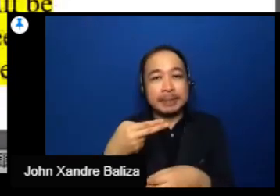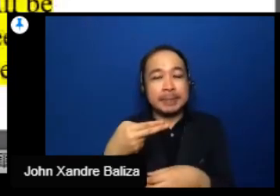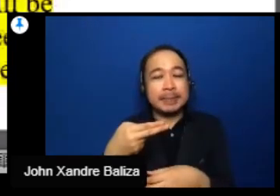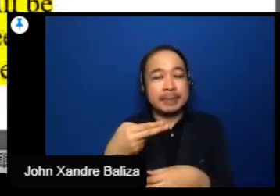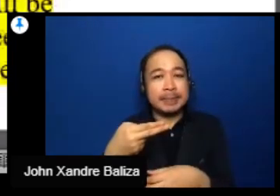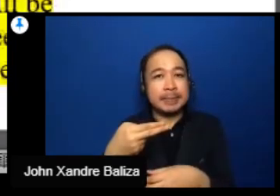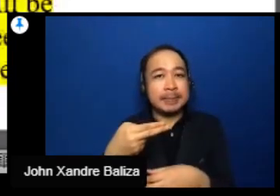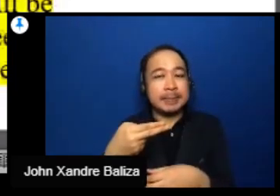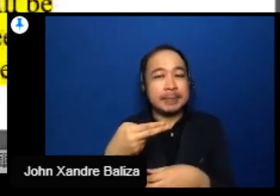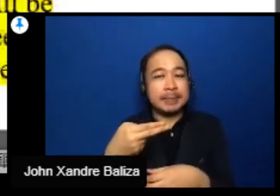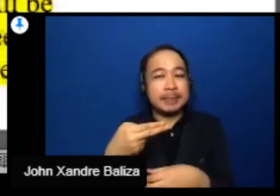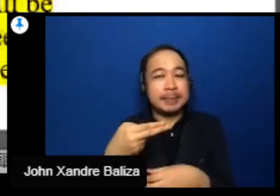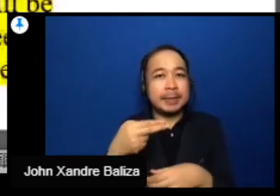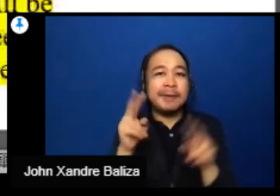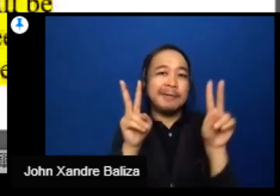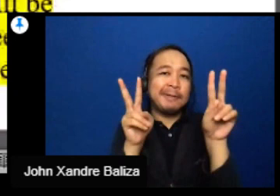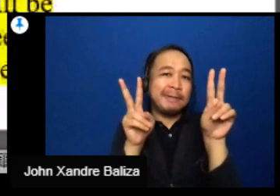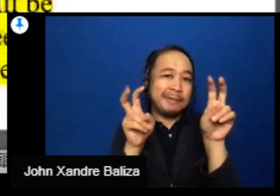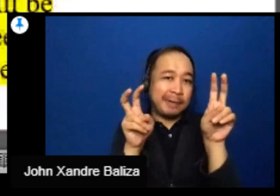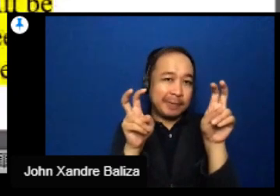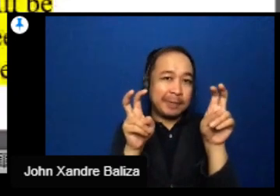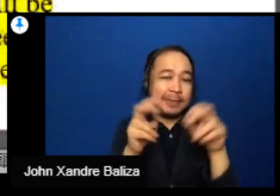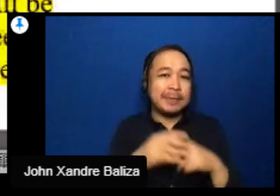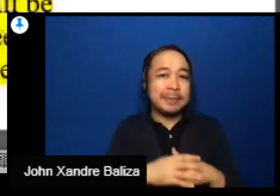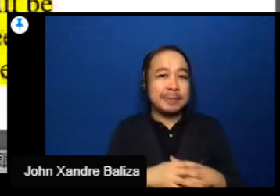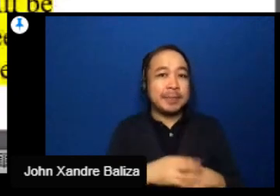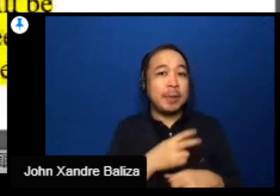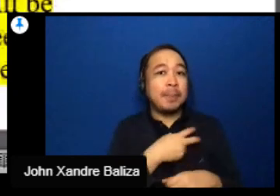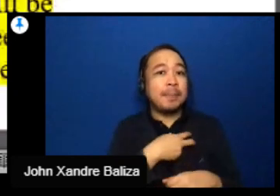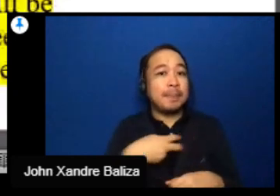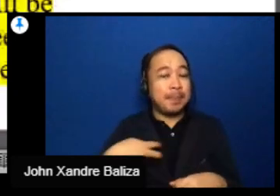Цитирую: «The Beijing Platform for Action».